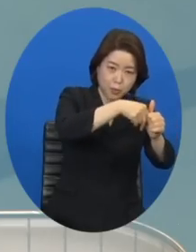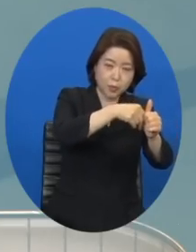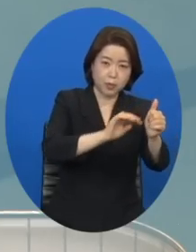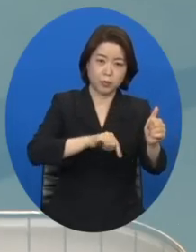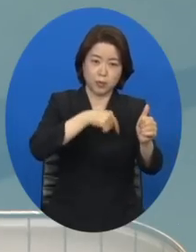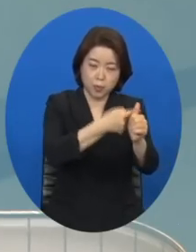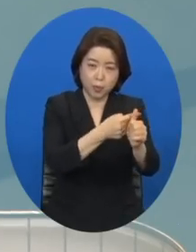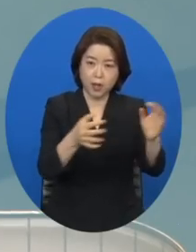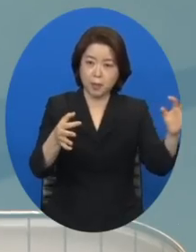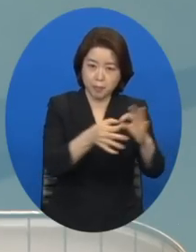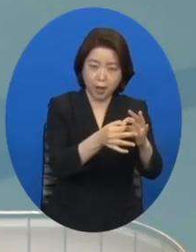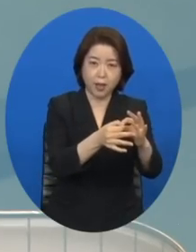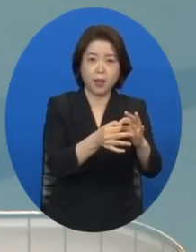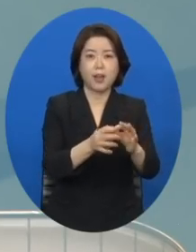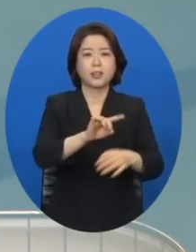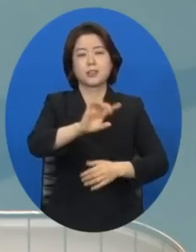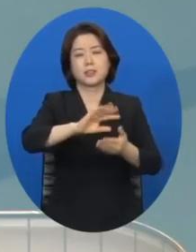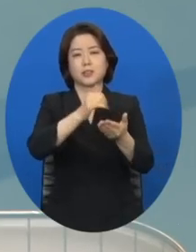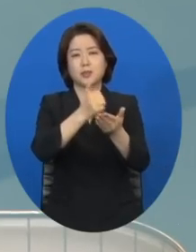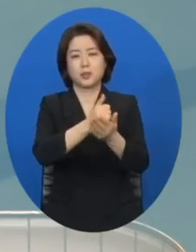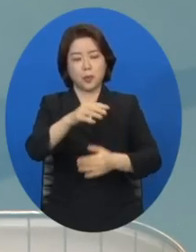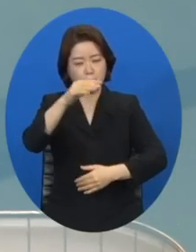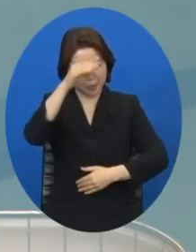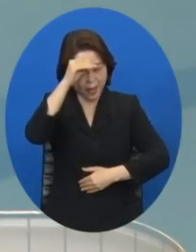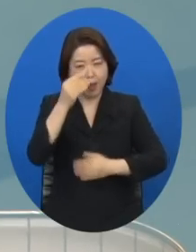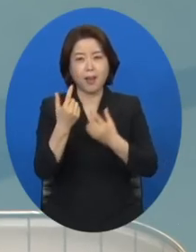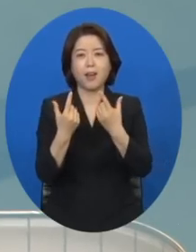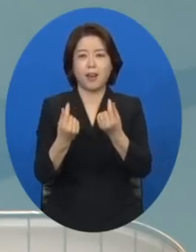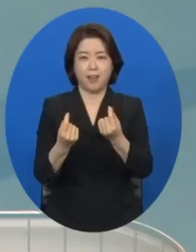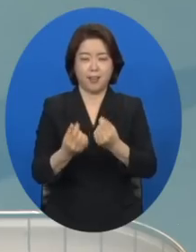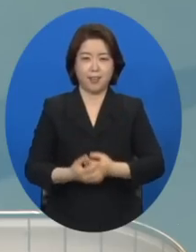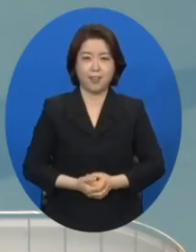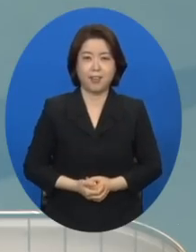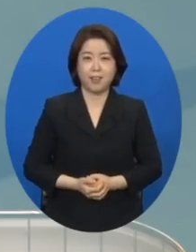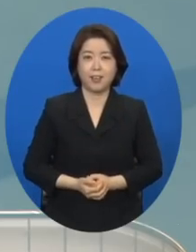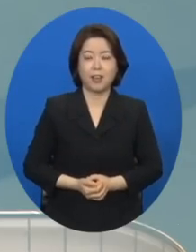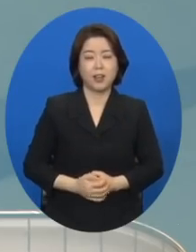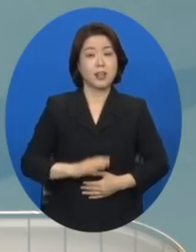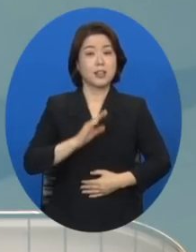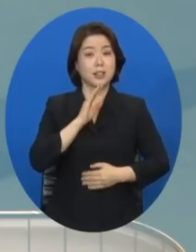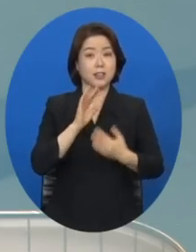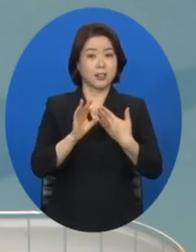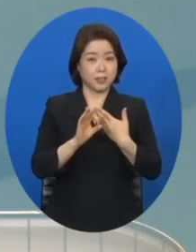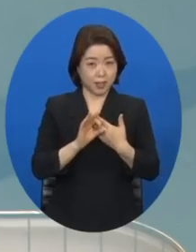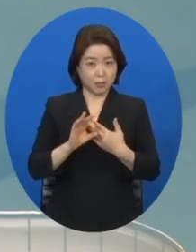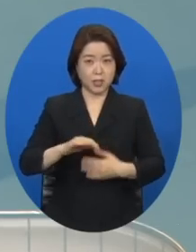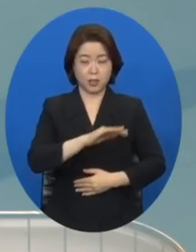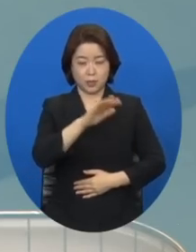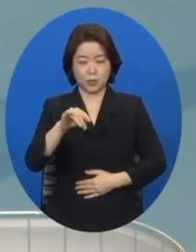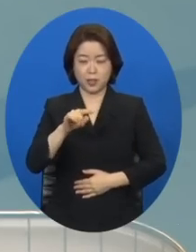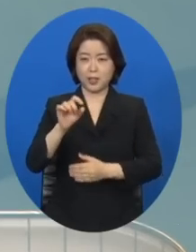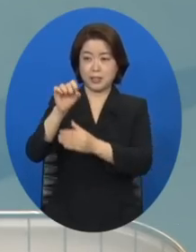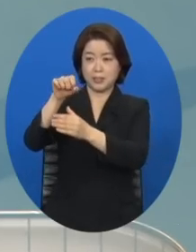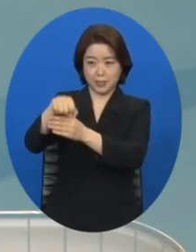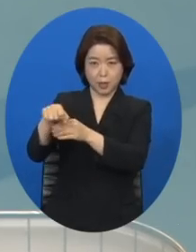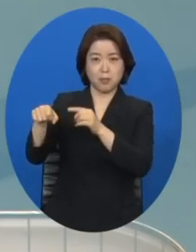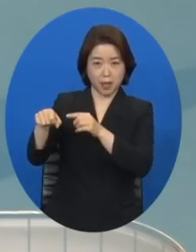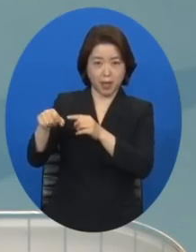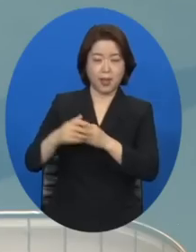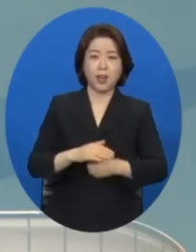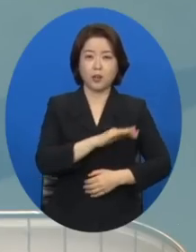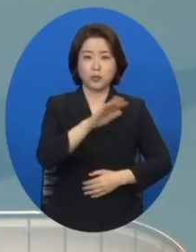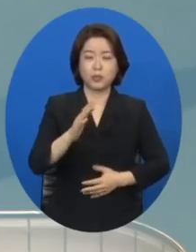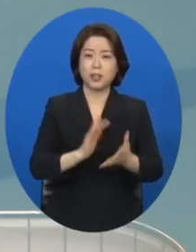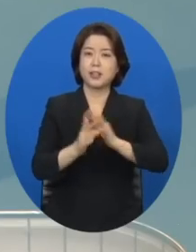그리스도를 닮은 자를 말합니다 우리가 점검해야 될 것은 무엇이냐면 과연 그렇다면 우리가 그 열매로써 정말 우리는